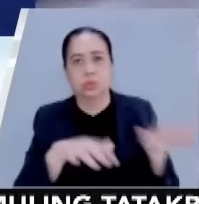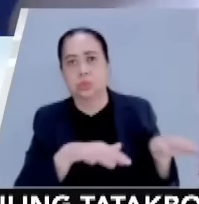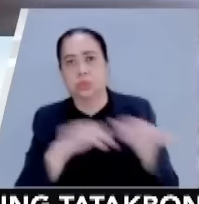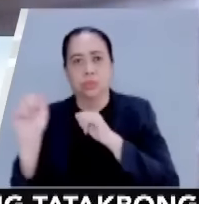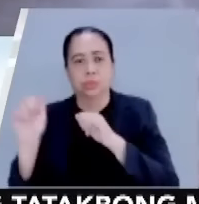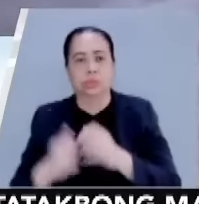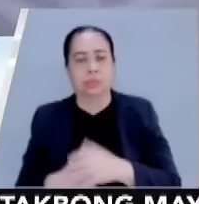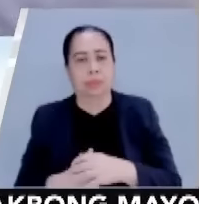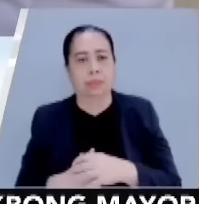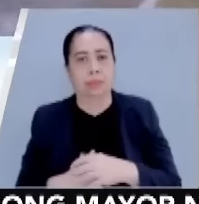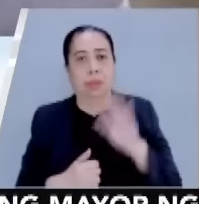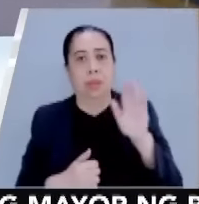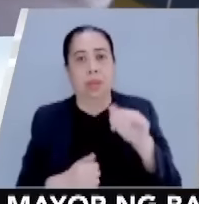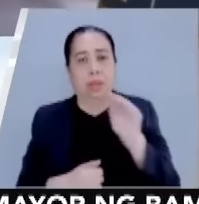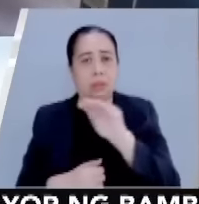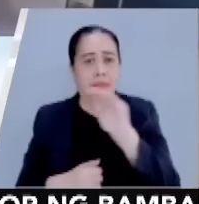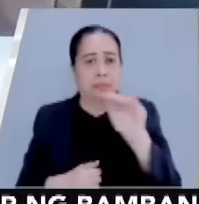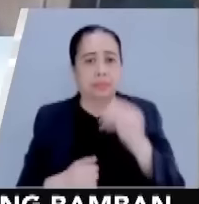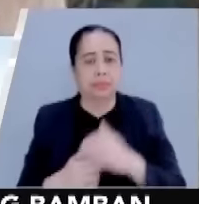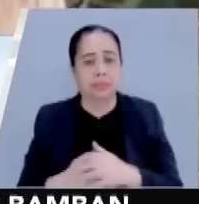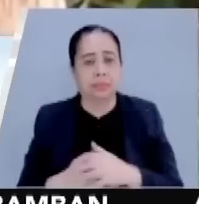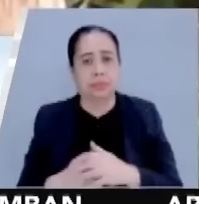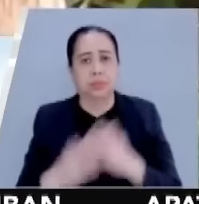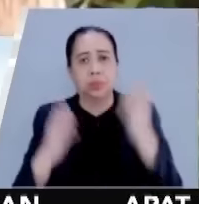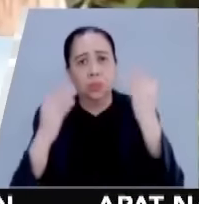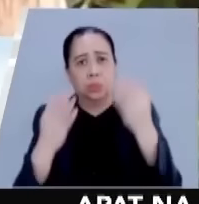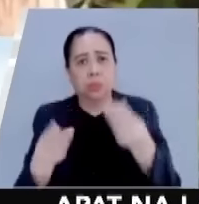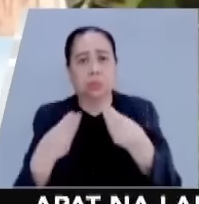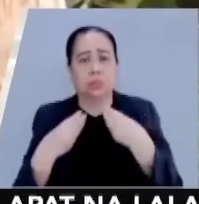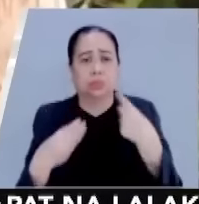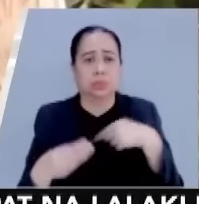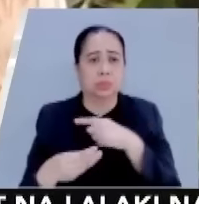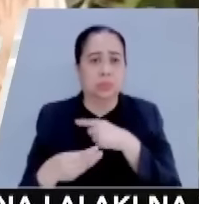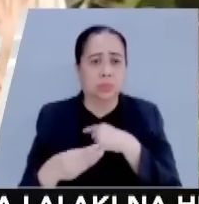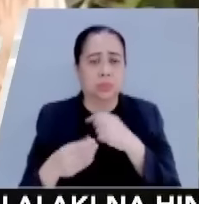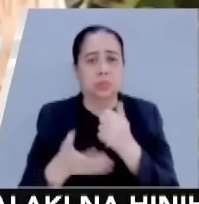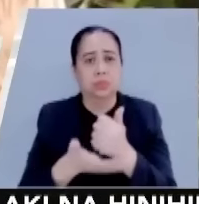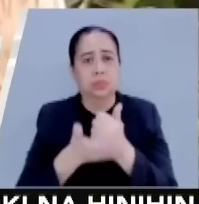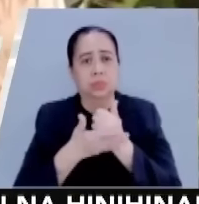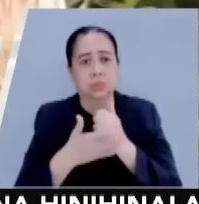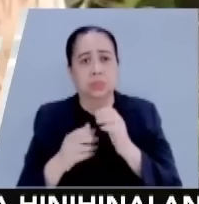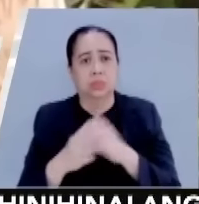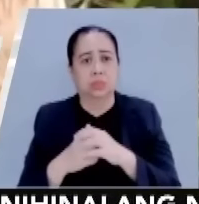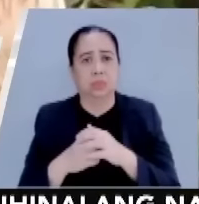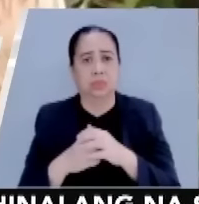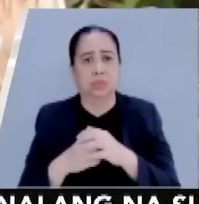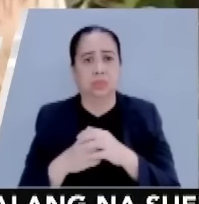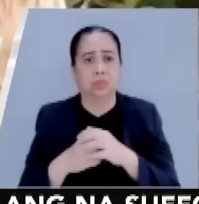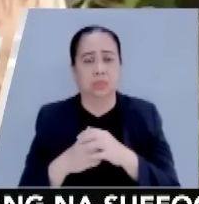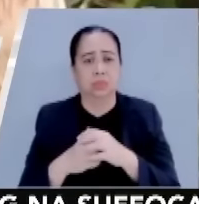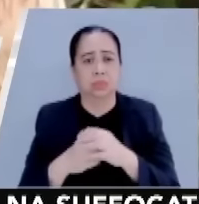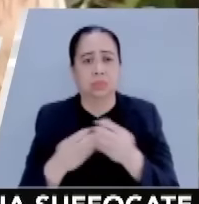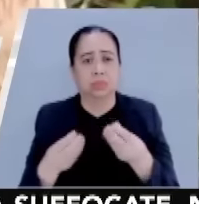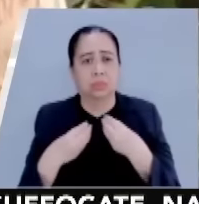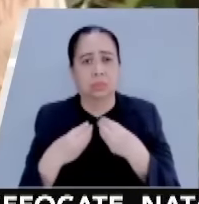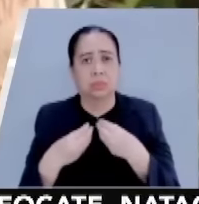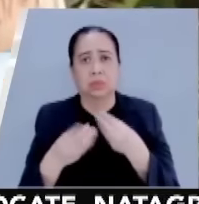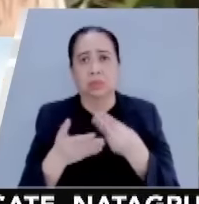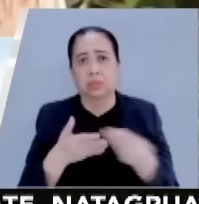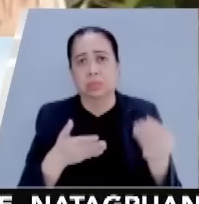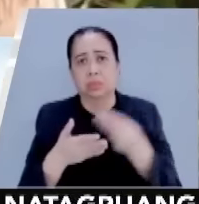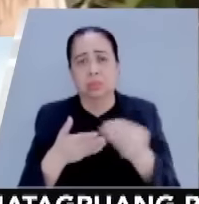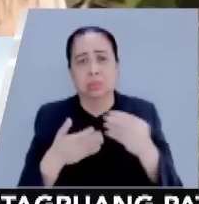ang kanyang panawagan, sana po mabigyan po kami ng tulong. Kahit mabigyan po kami ng pambili namin ng hero,